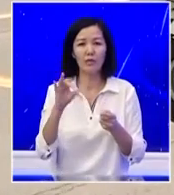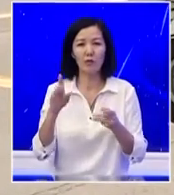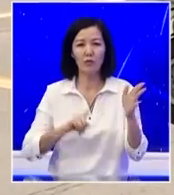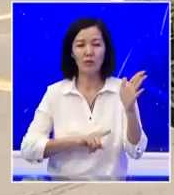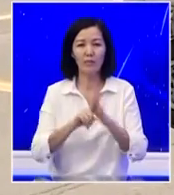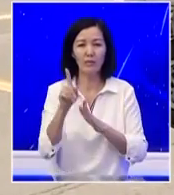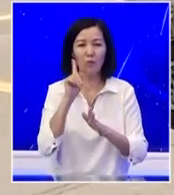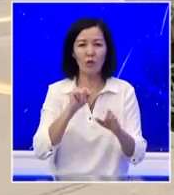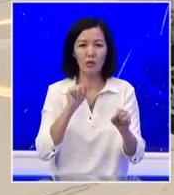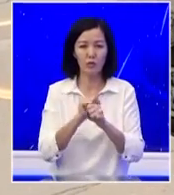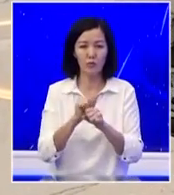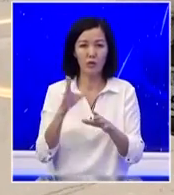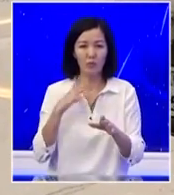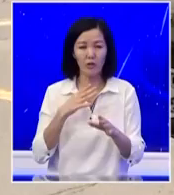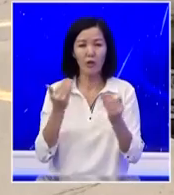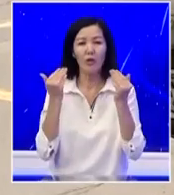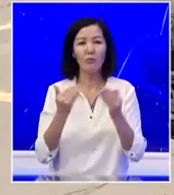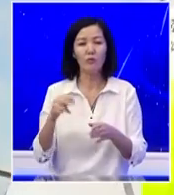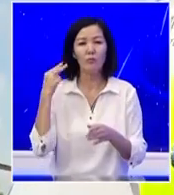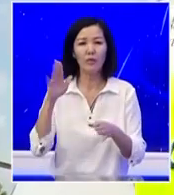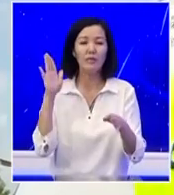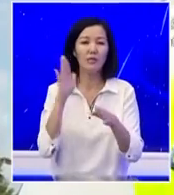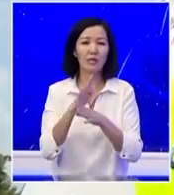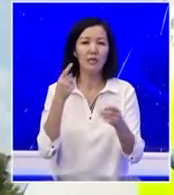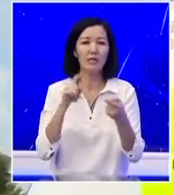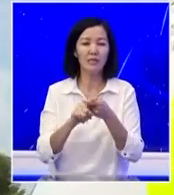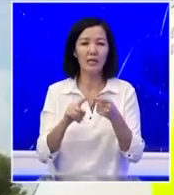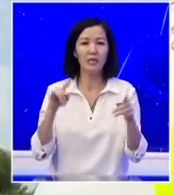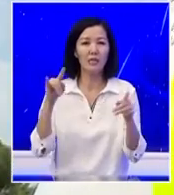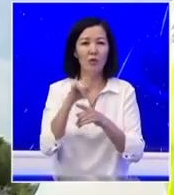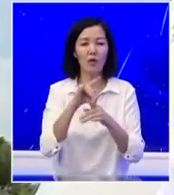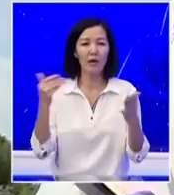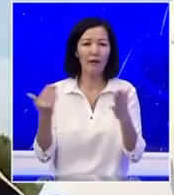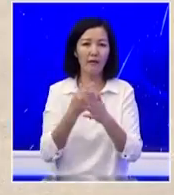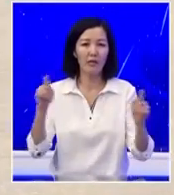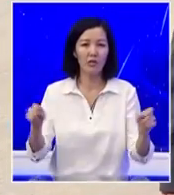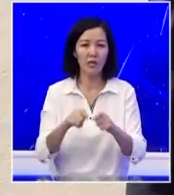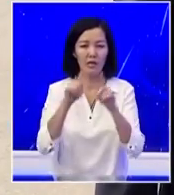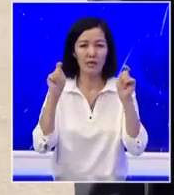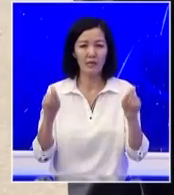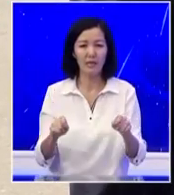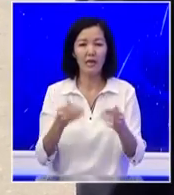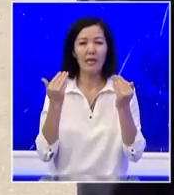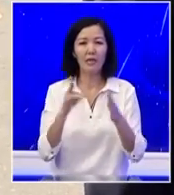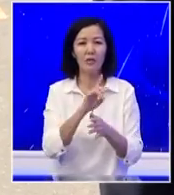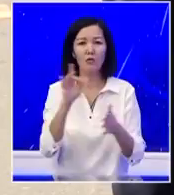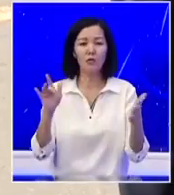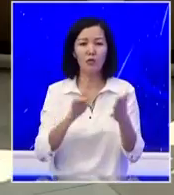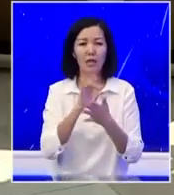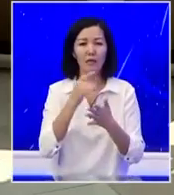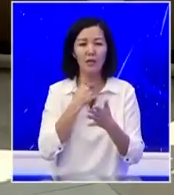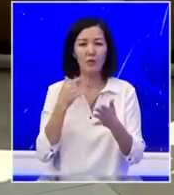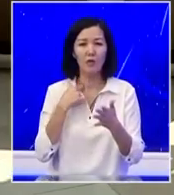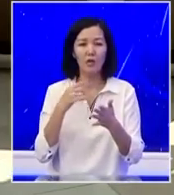31 сәуірден жұмысын уақытша тоқтатқан болатын. Бүгін президент жарлығына сәйкес әуе қатынасы қайта жаңғырды. Енді